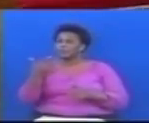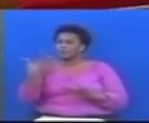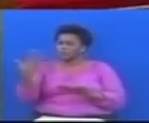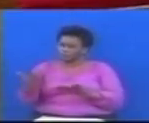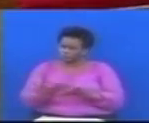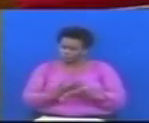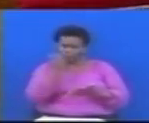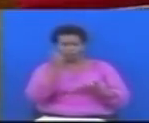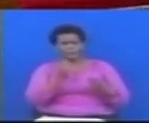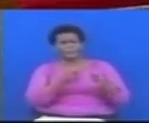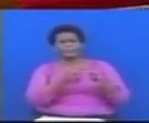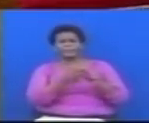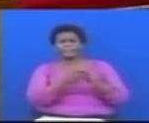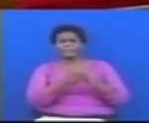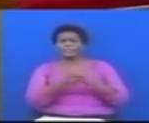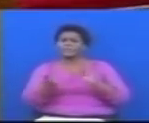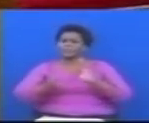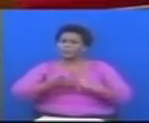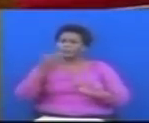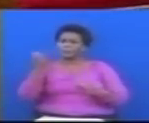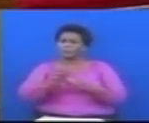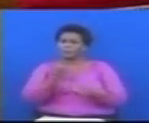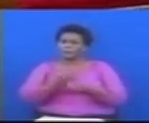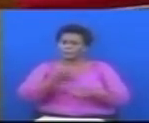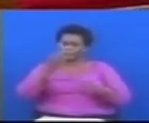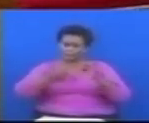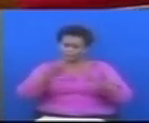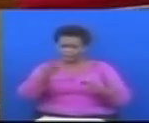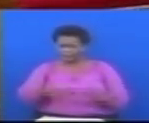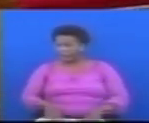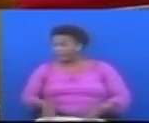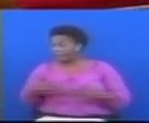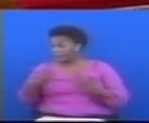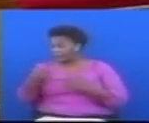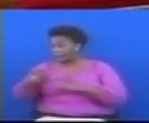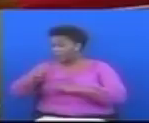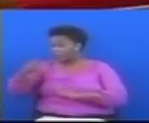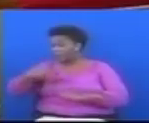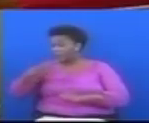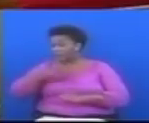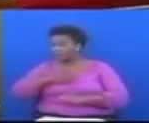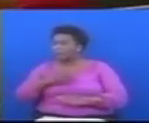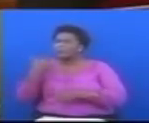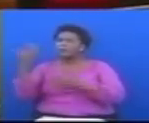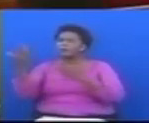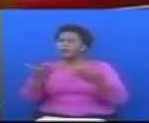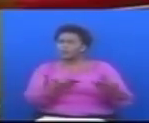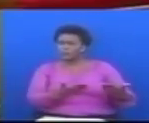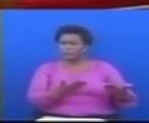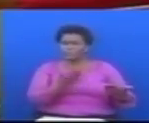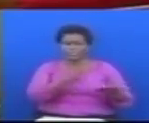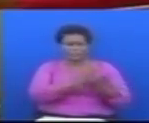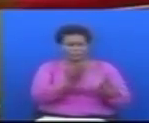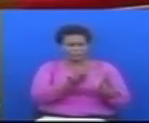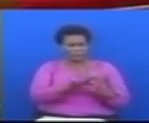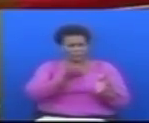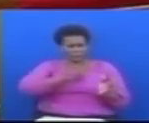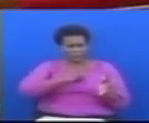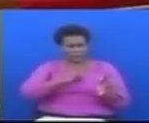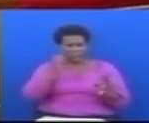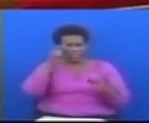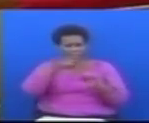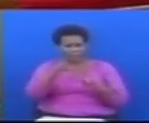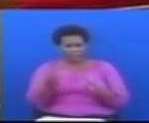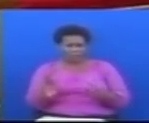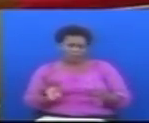binafsi, na nichukue fursa hii kwa niaba ya Mheshimiwa Waziri niwakaribishe sekta binafsi katika maeneo mbalimbali ili kujumuika